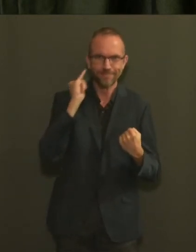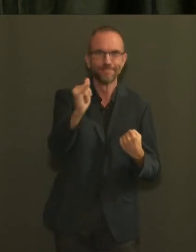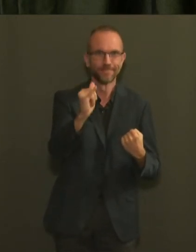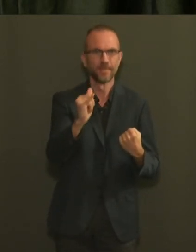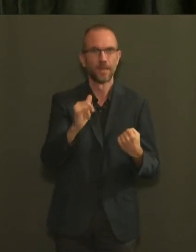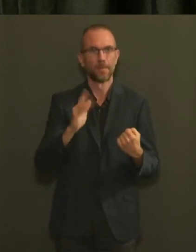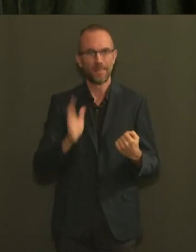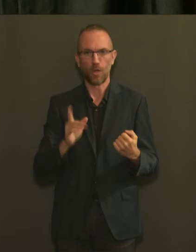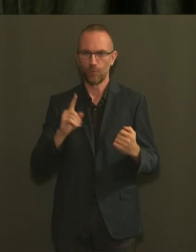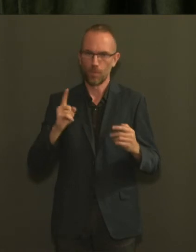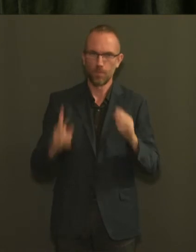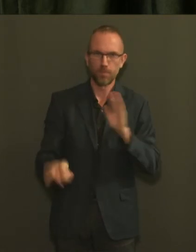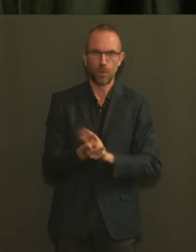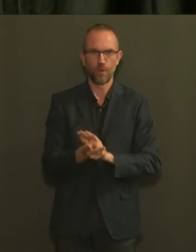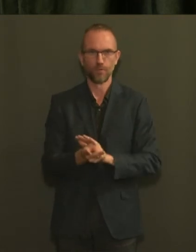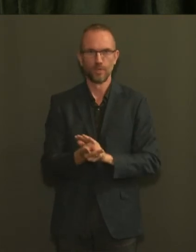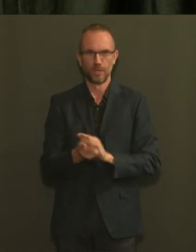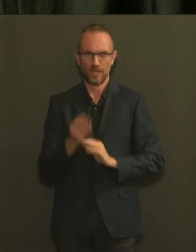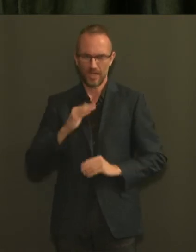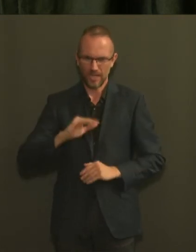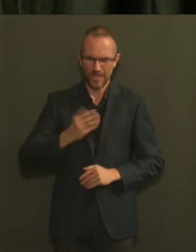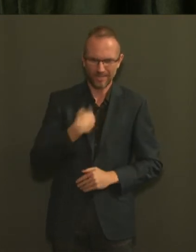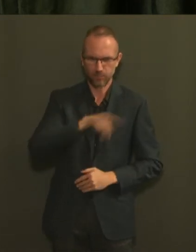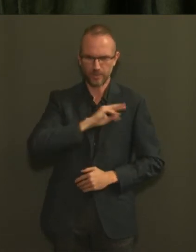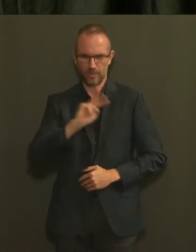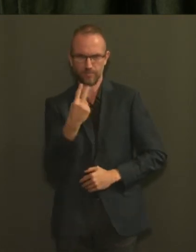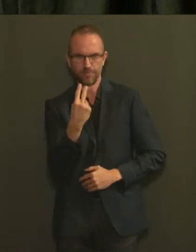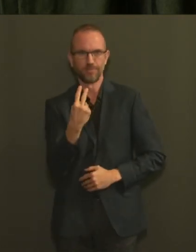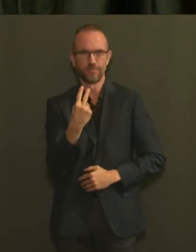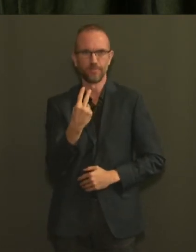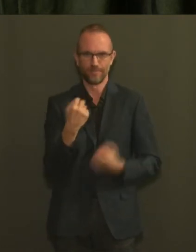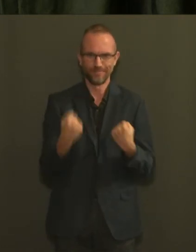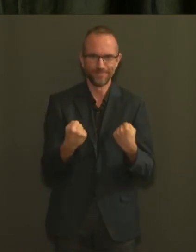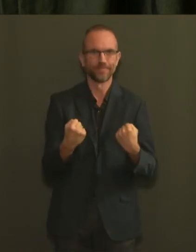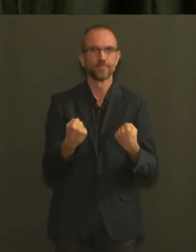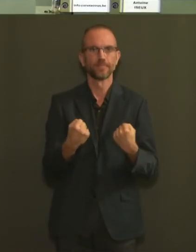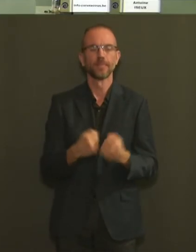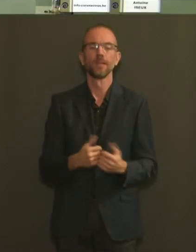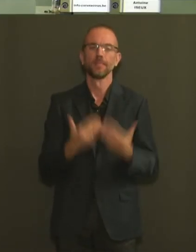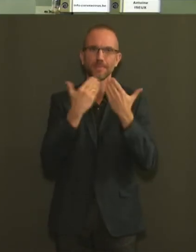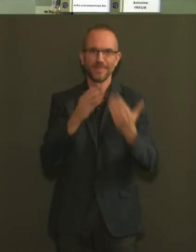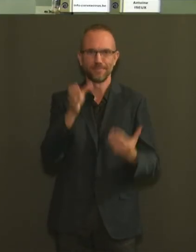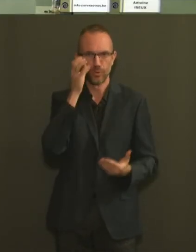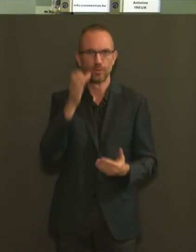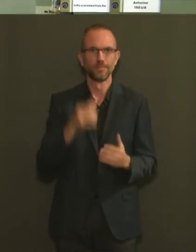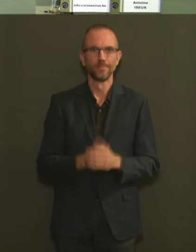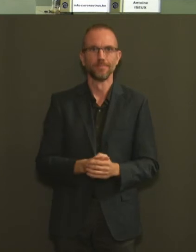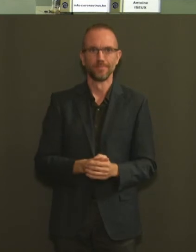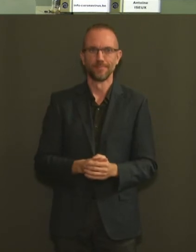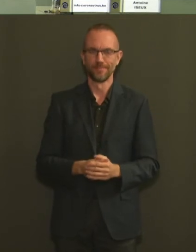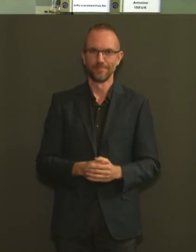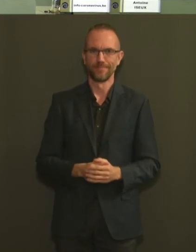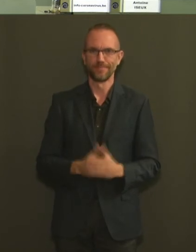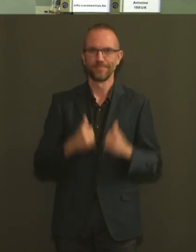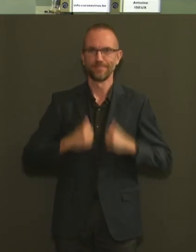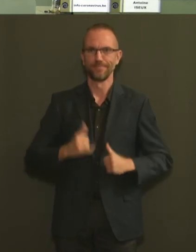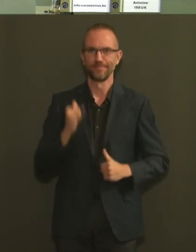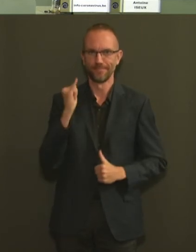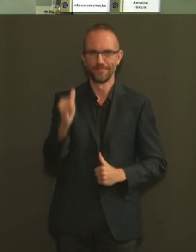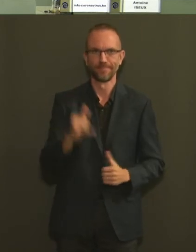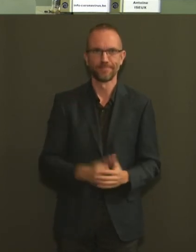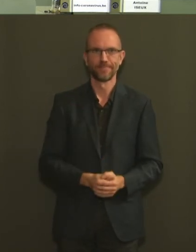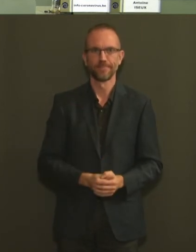actes restons mobilisés merci beaucoup pour ce que vous faites nous allons passer aux